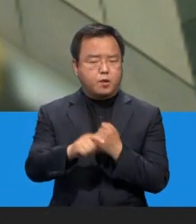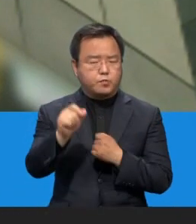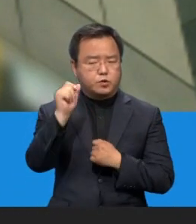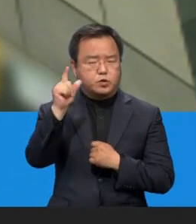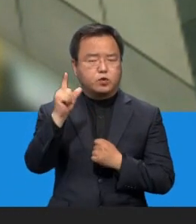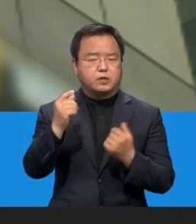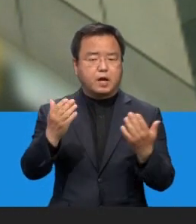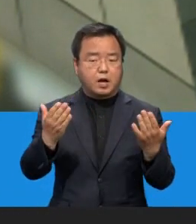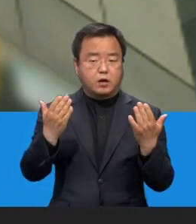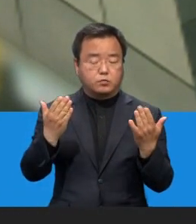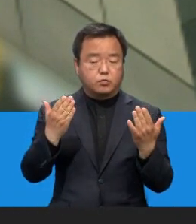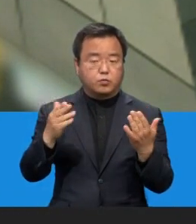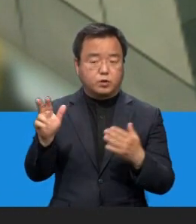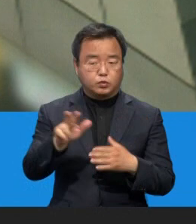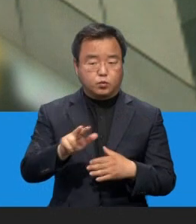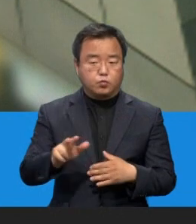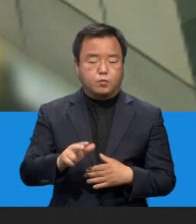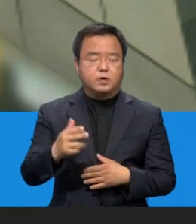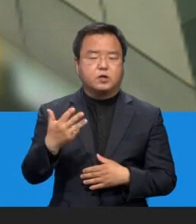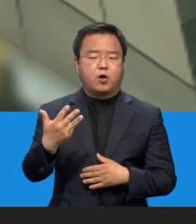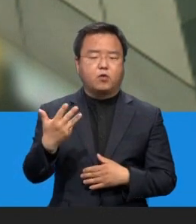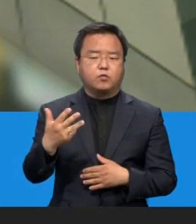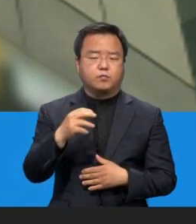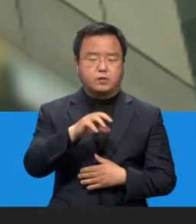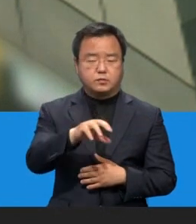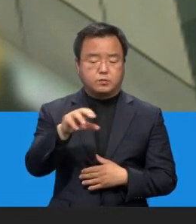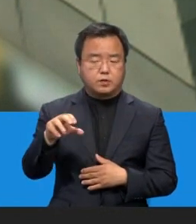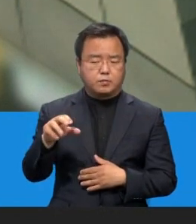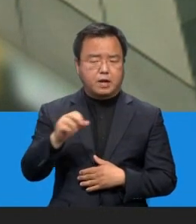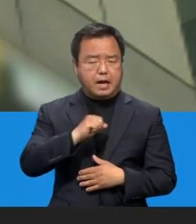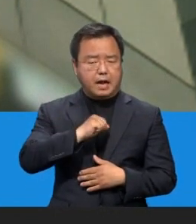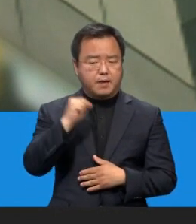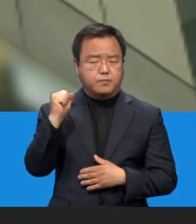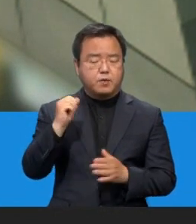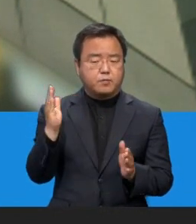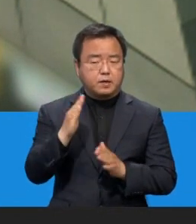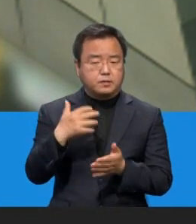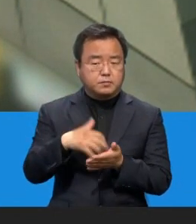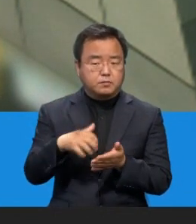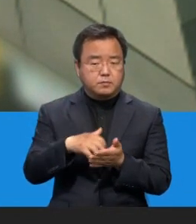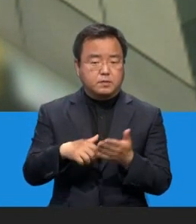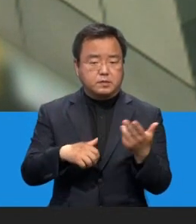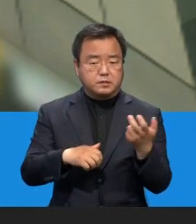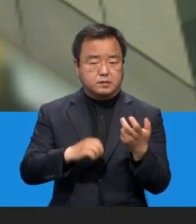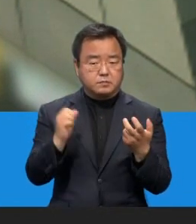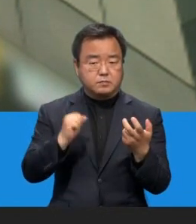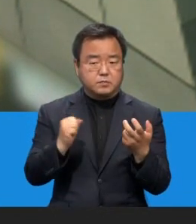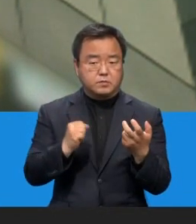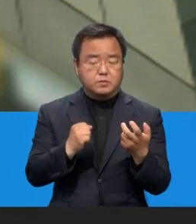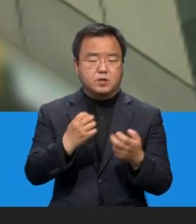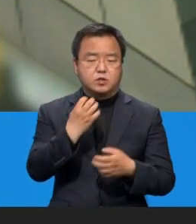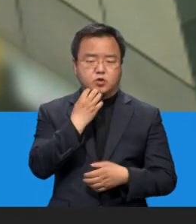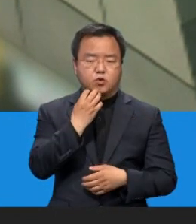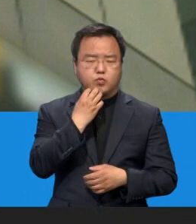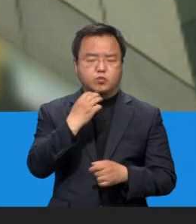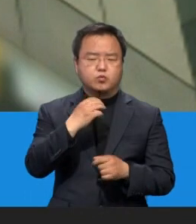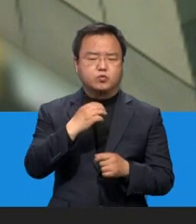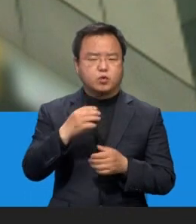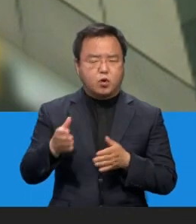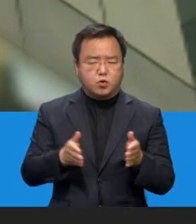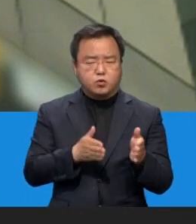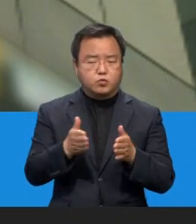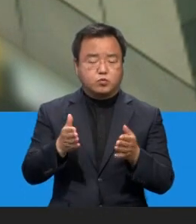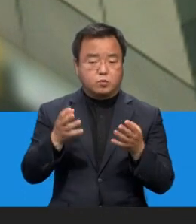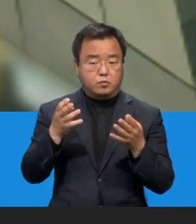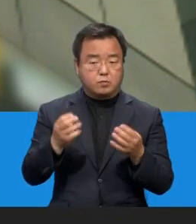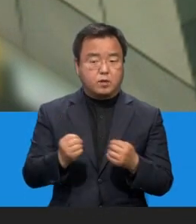봤더니 70% 가 서울과 경기의 쏠렸고 대치동의 본점을 둔 한 유명 학원의 선 합격자 수백